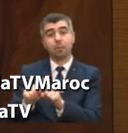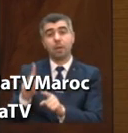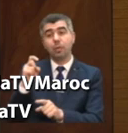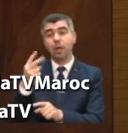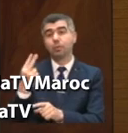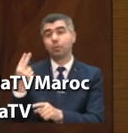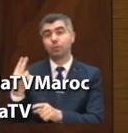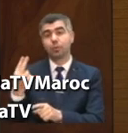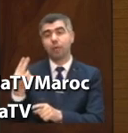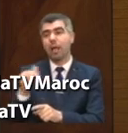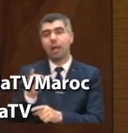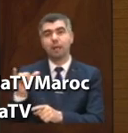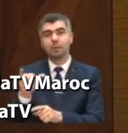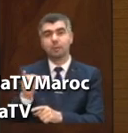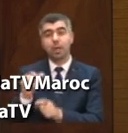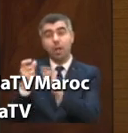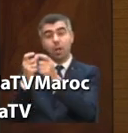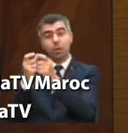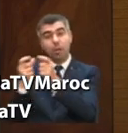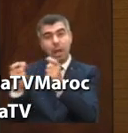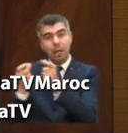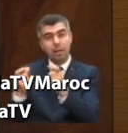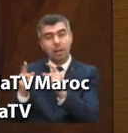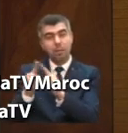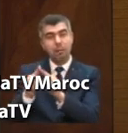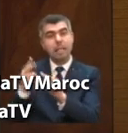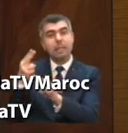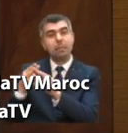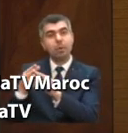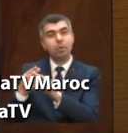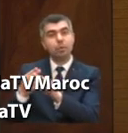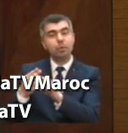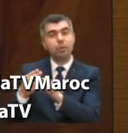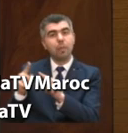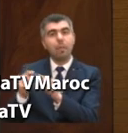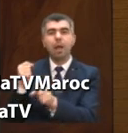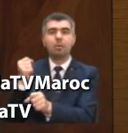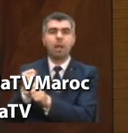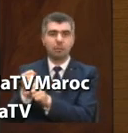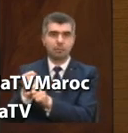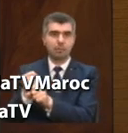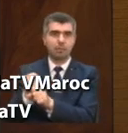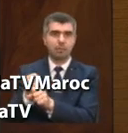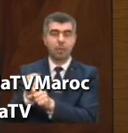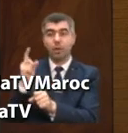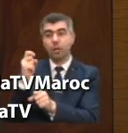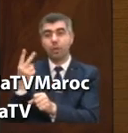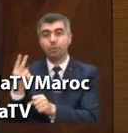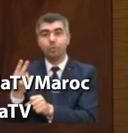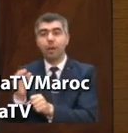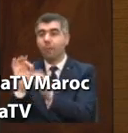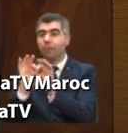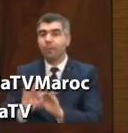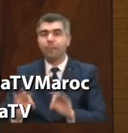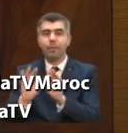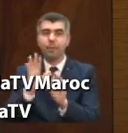لان اعتبرنا ان المقاولات اللي مصرحه بالناس ديالها في شهر جوج هما اللي خدامين، اللي ما مصرح به في الشرج يعني ما خدمش في